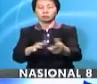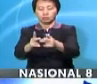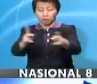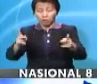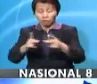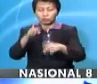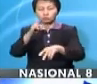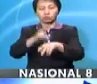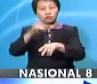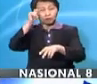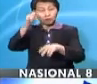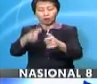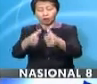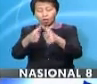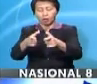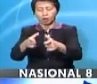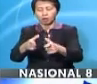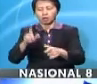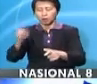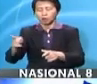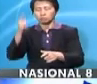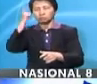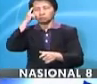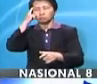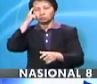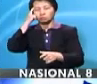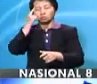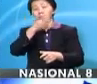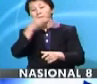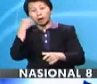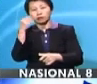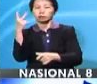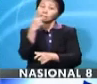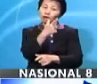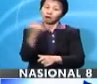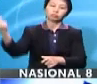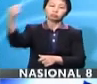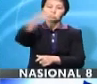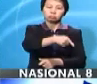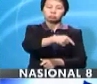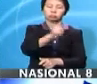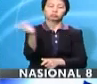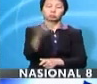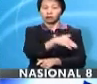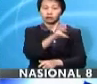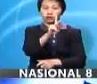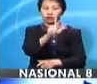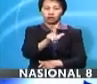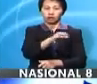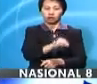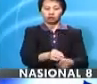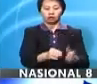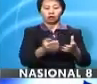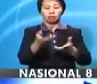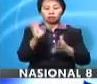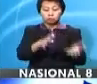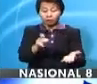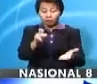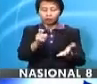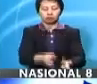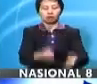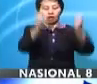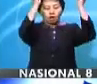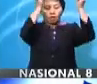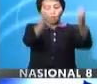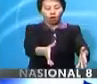dekat Penarik, Terengganu. Tertuduh mengambil keputusan berpatah balik dari Penarik ke ibu negara dan mencampakkan mayat mangsa